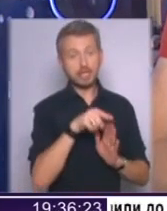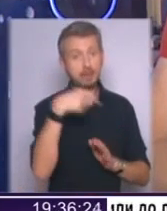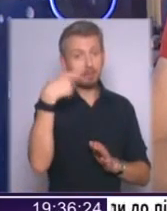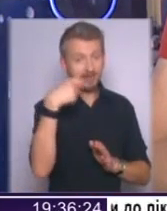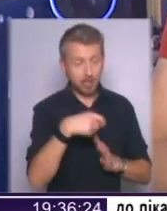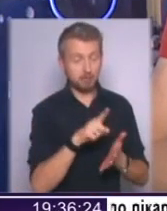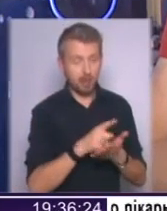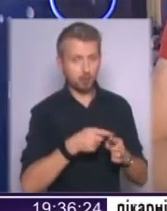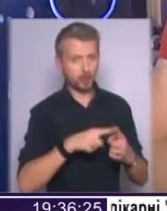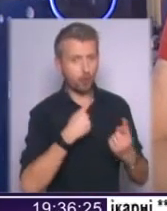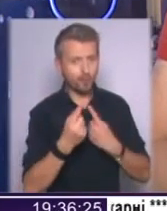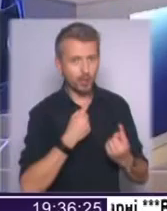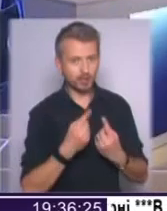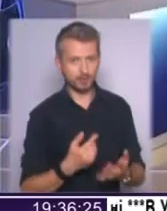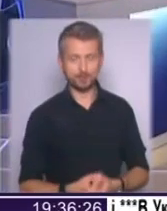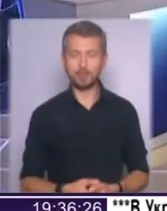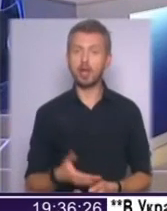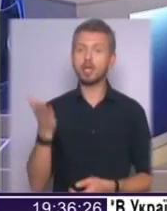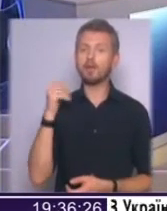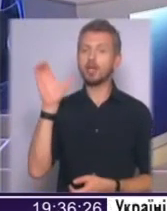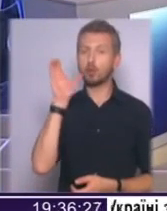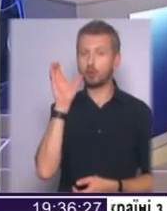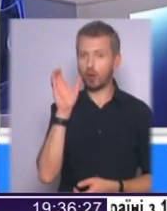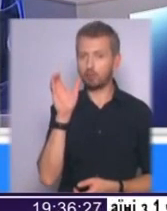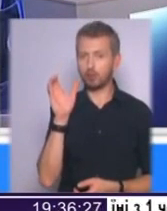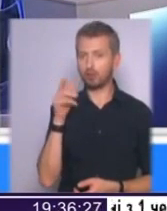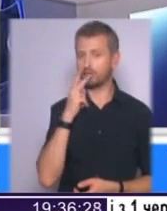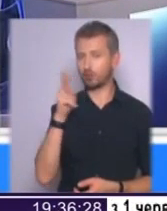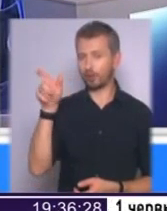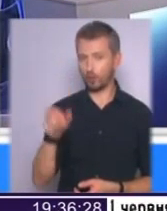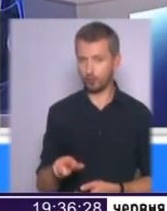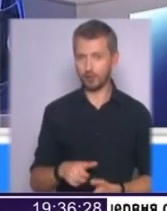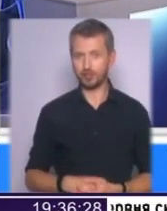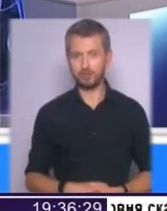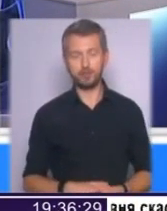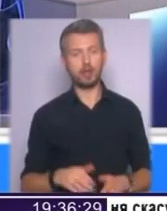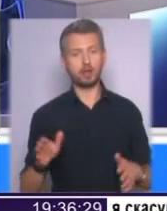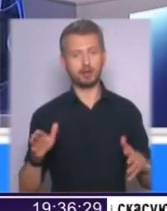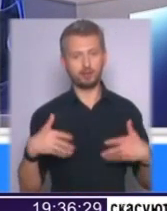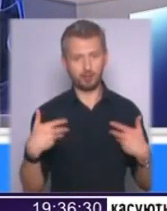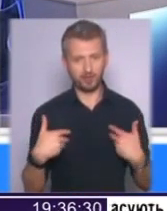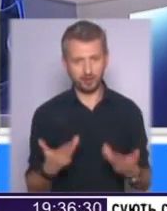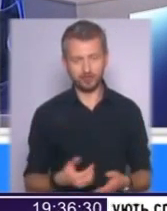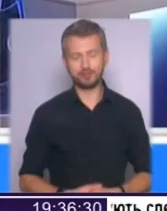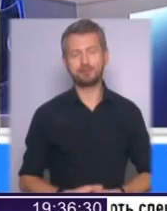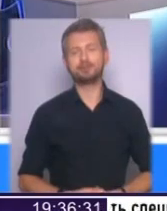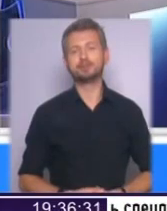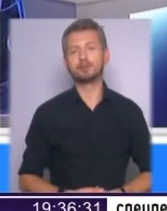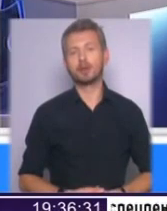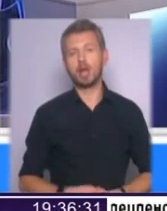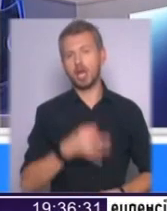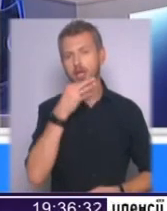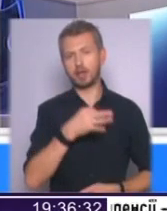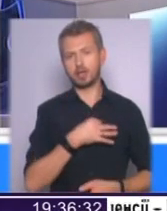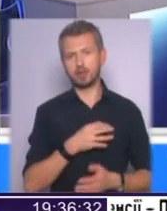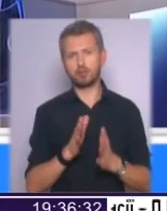говорити. Давайте послухаємо додзвонювача. Ми вас вітаємо. Добрий вечір. Добрий вечір. Добре, говоріть. Скажіть, будь ласка, що